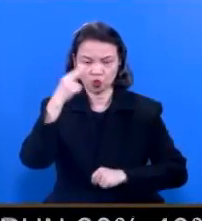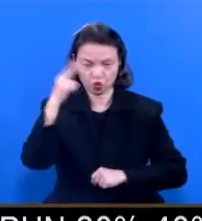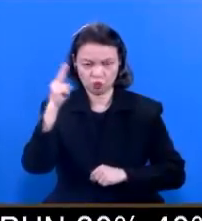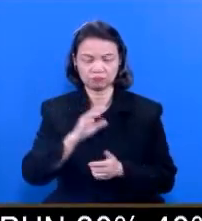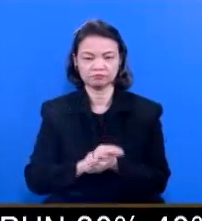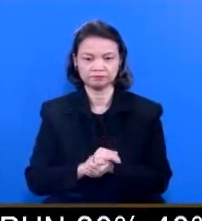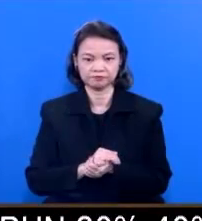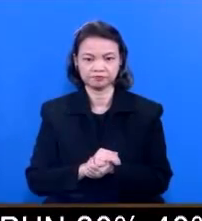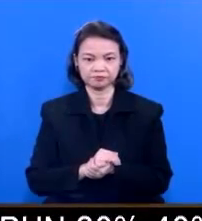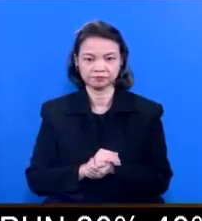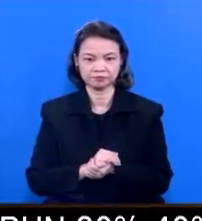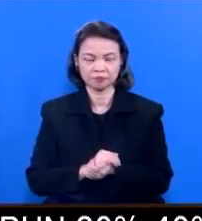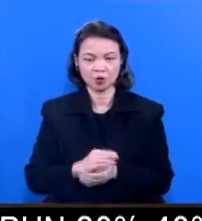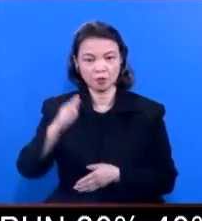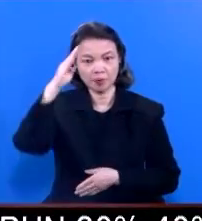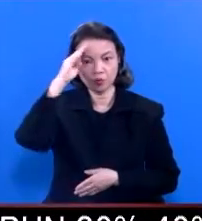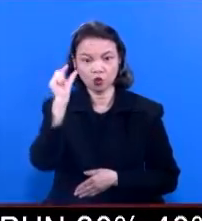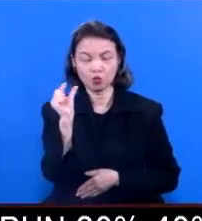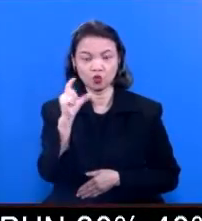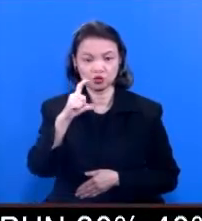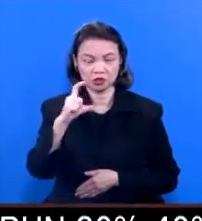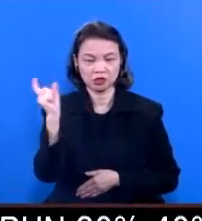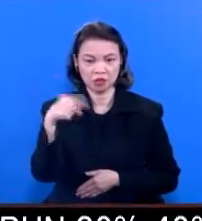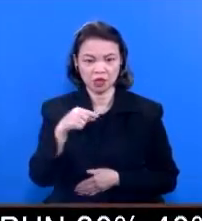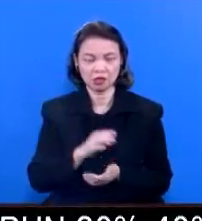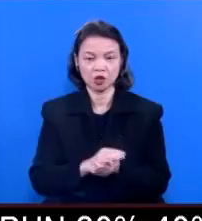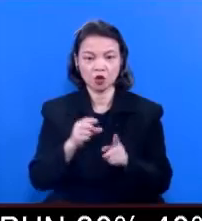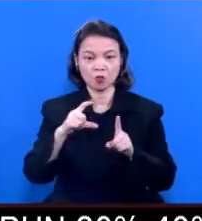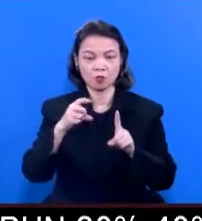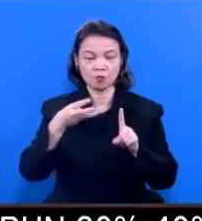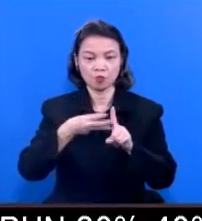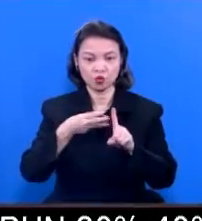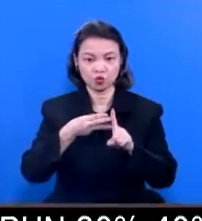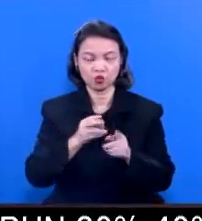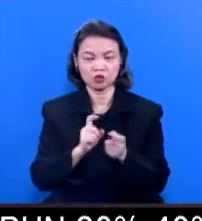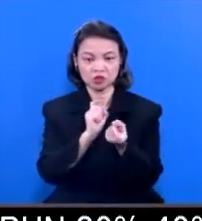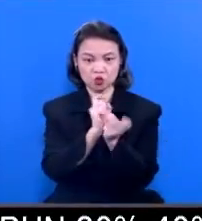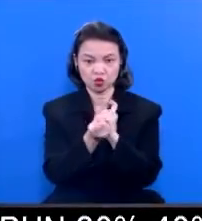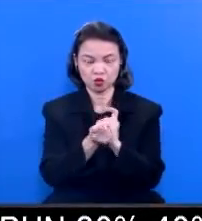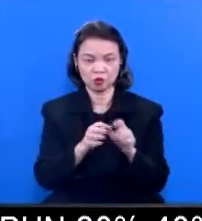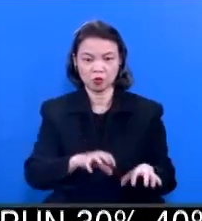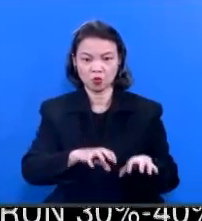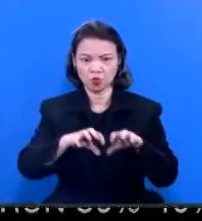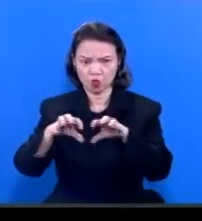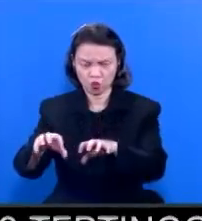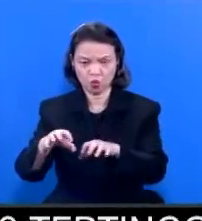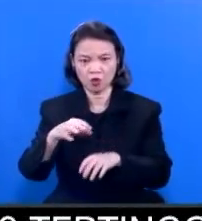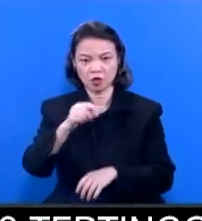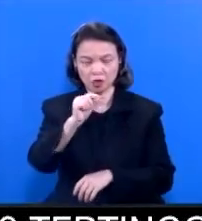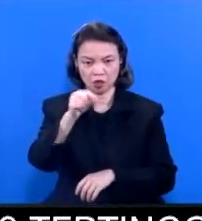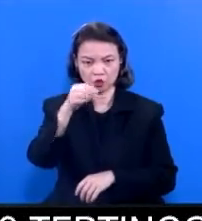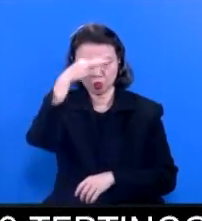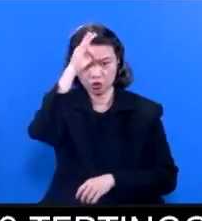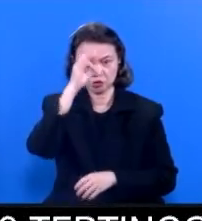Di lokasi terpisah, seorang pemuda berinisial UC asal kawasan Bluru, Permai, Sidoarjo, Jawa Timur digiring ke kantor polisi oleh para pemilik